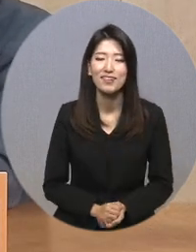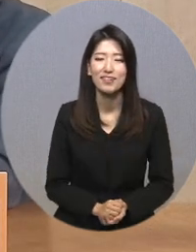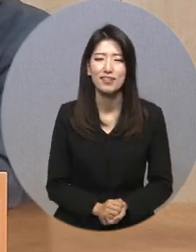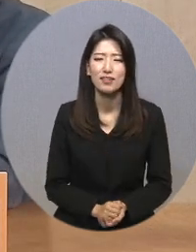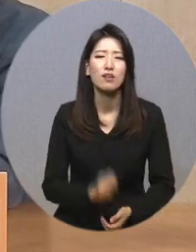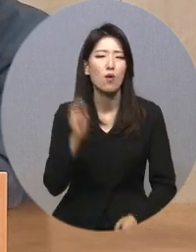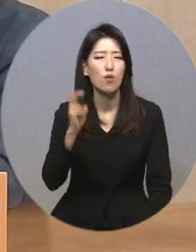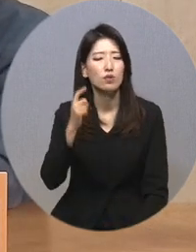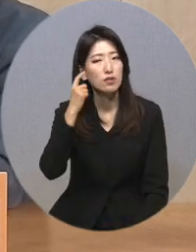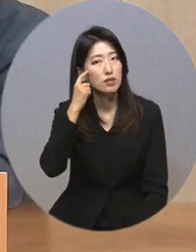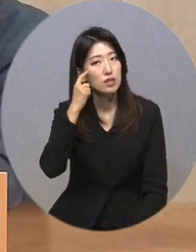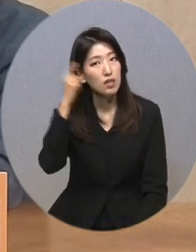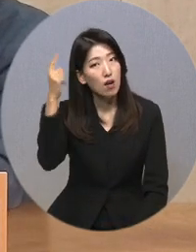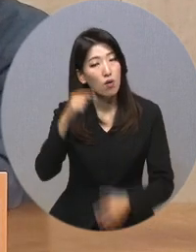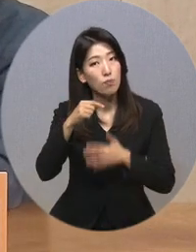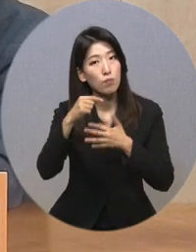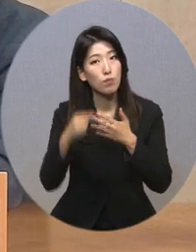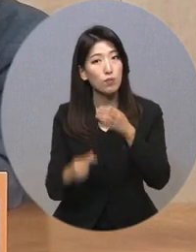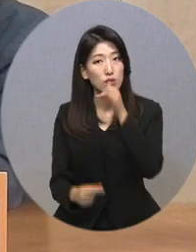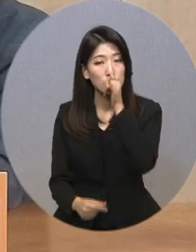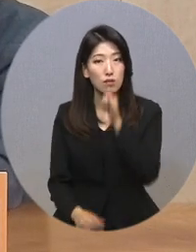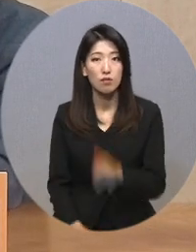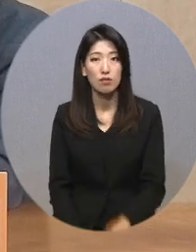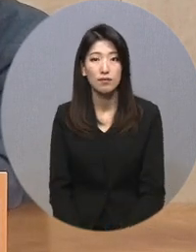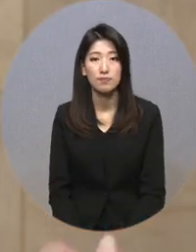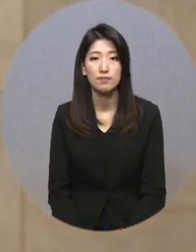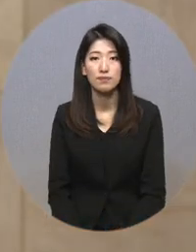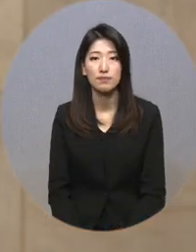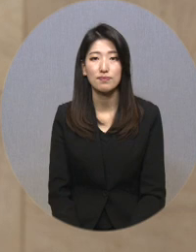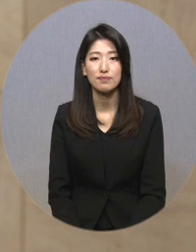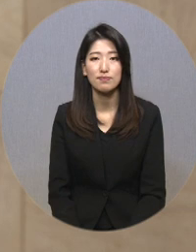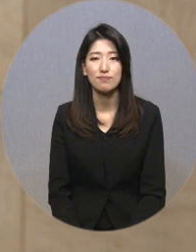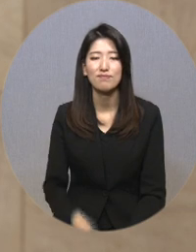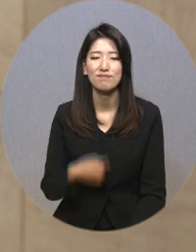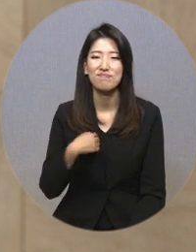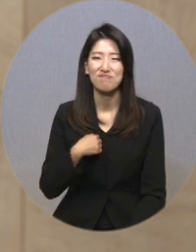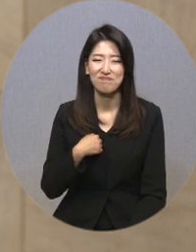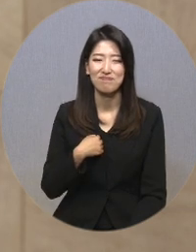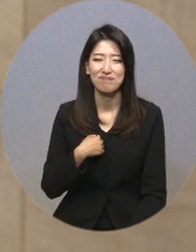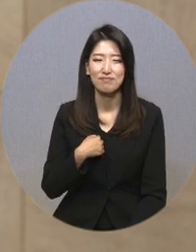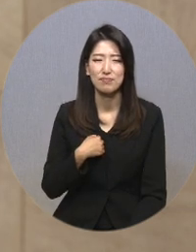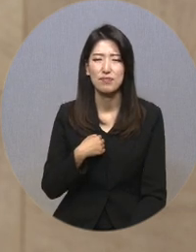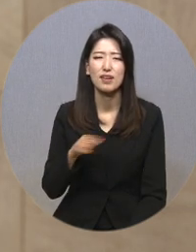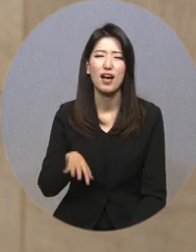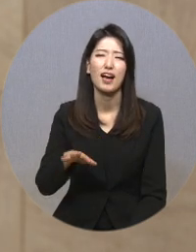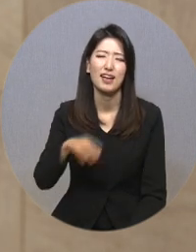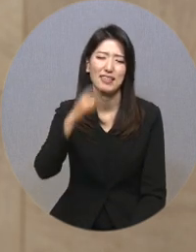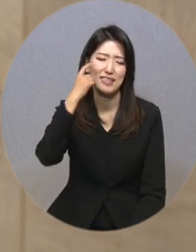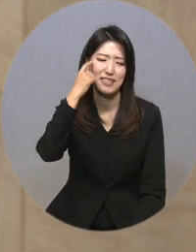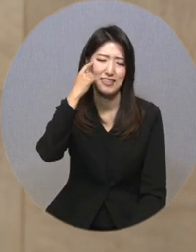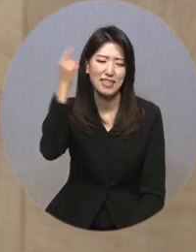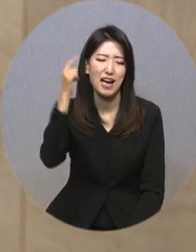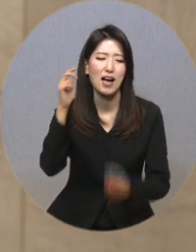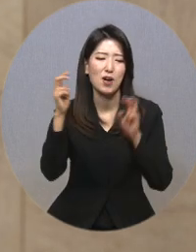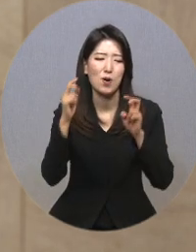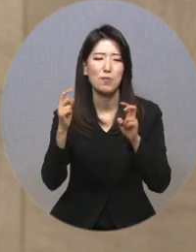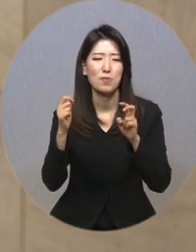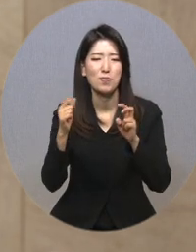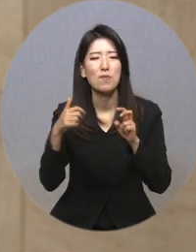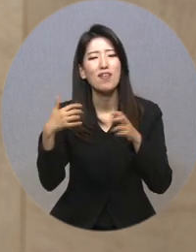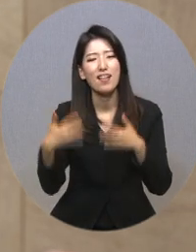예. 창업에 관한 프로그램도 하고 계신 게 있을까요? 저희 군장대학이 창업이 좀 약합니다. 아. 구성된